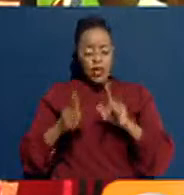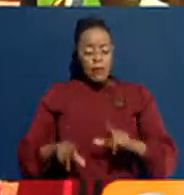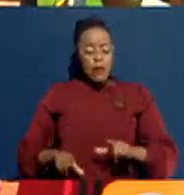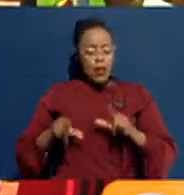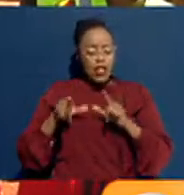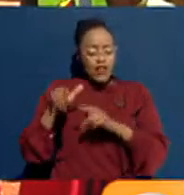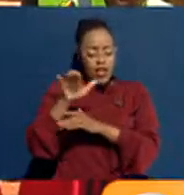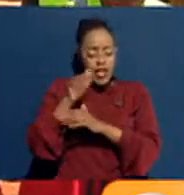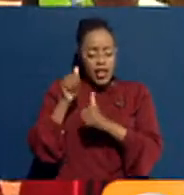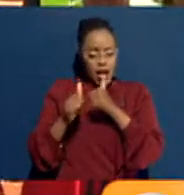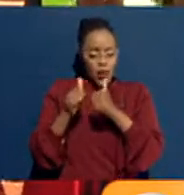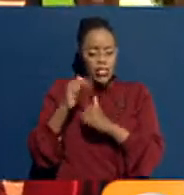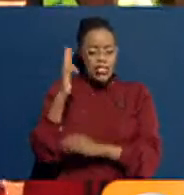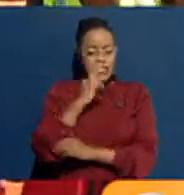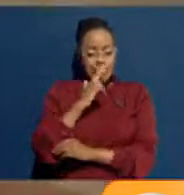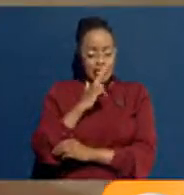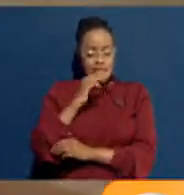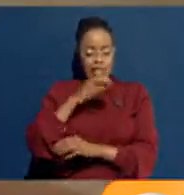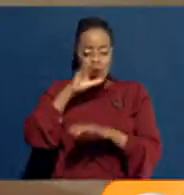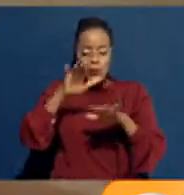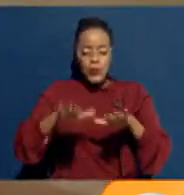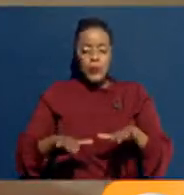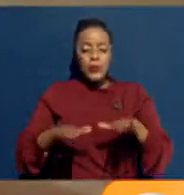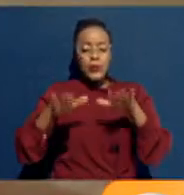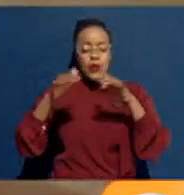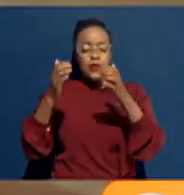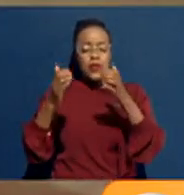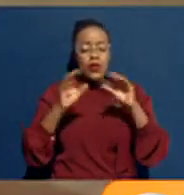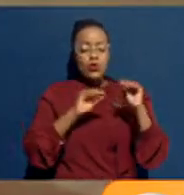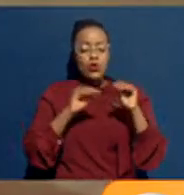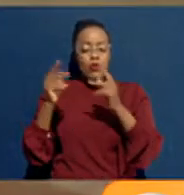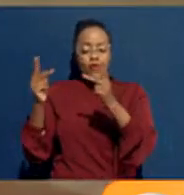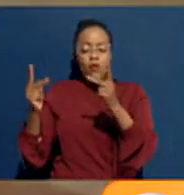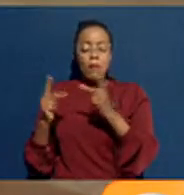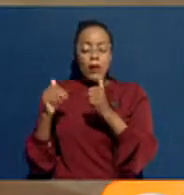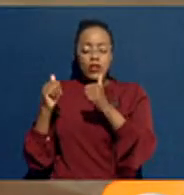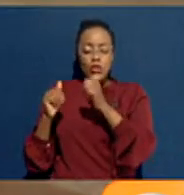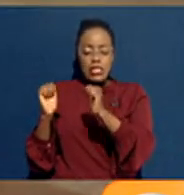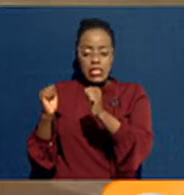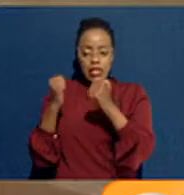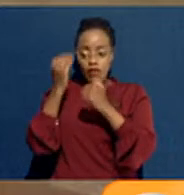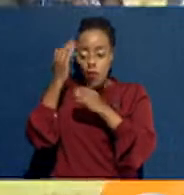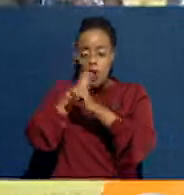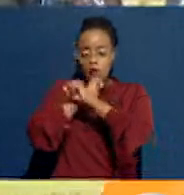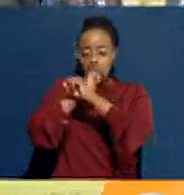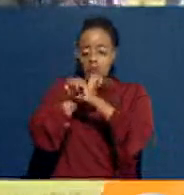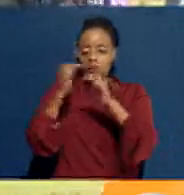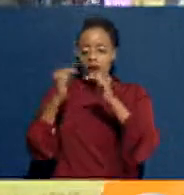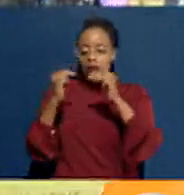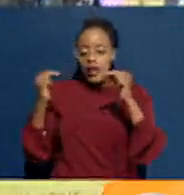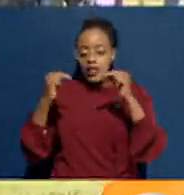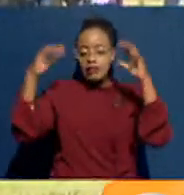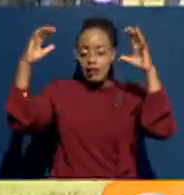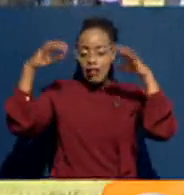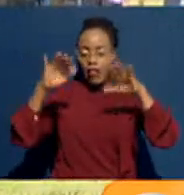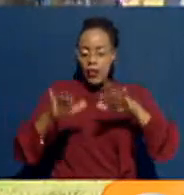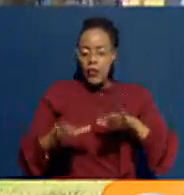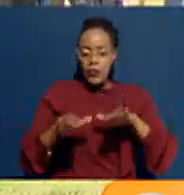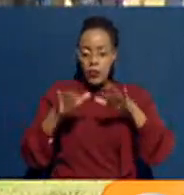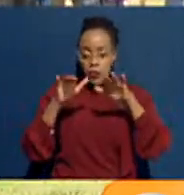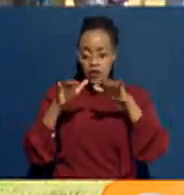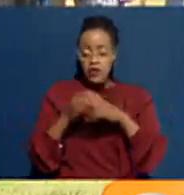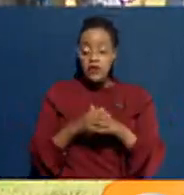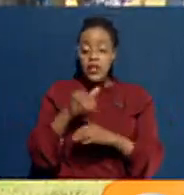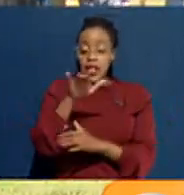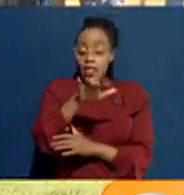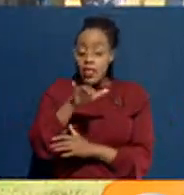yaliyo kwenye hatari ya athari ya mafuriko wakitakiwa kuhamia maeneo ya usalama ili kujikinga na athari ya dhoruba ya elnino. Katika